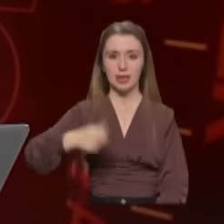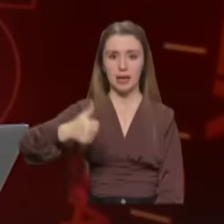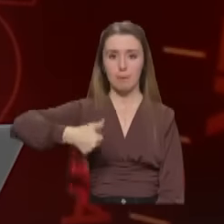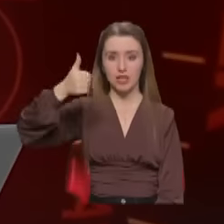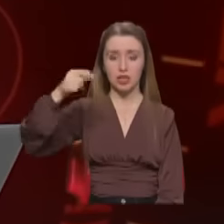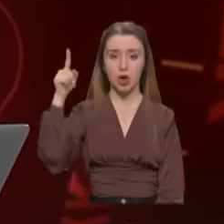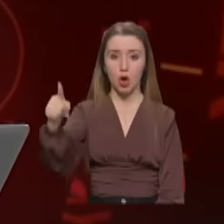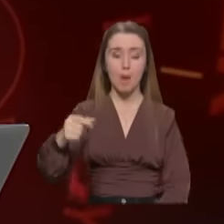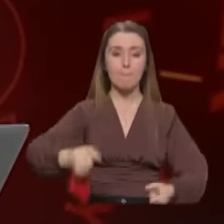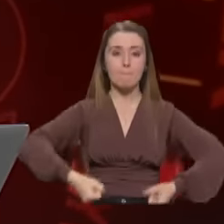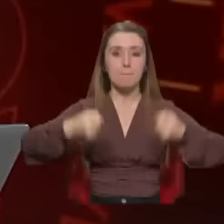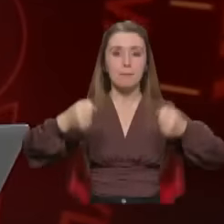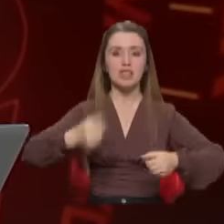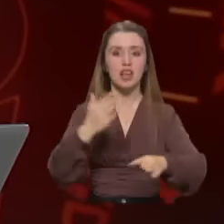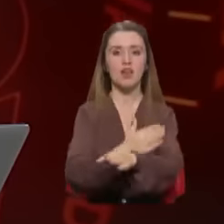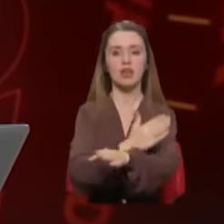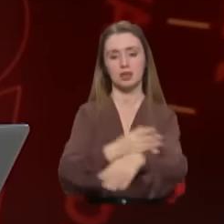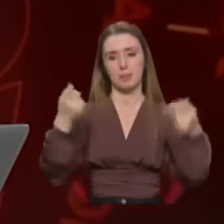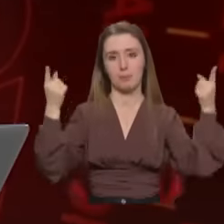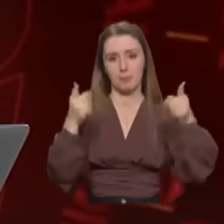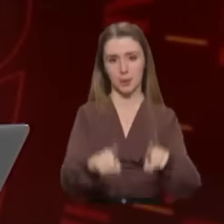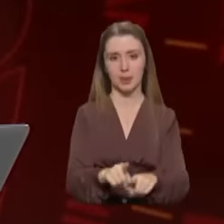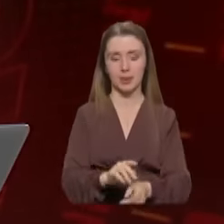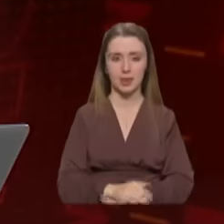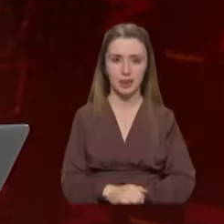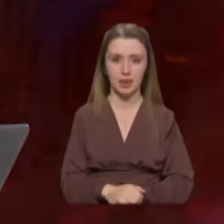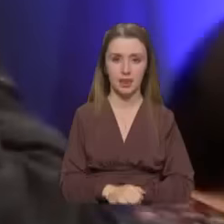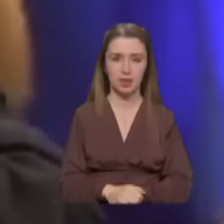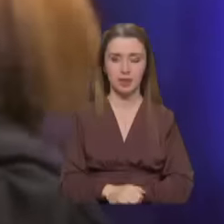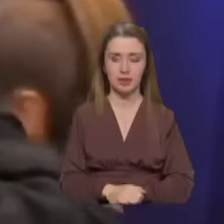Başkanı semt pazarında vatandaşla bir aradaydı.